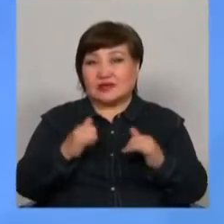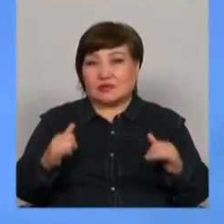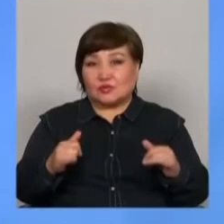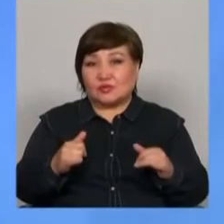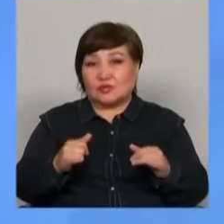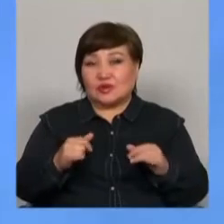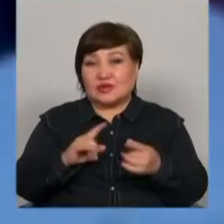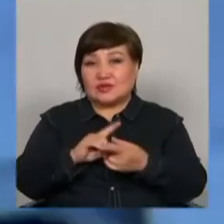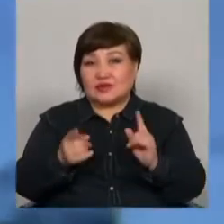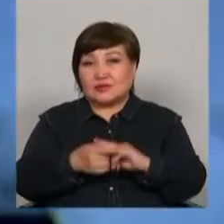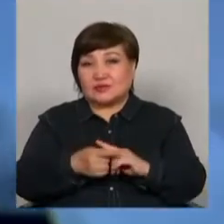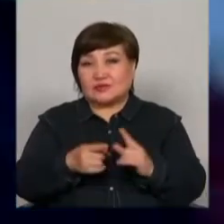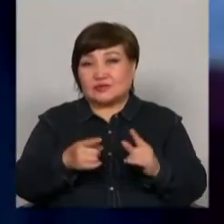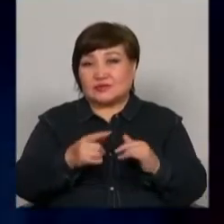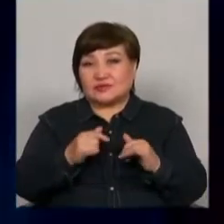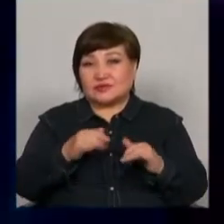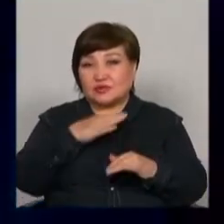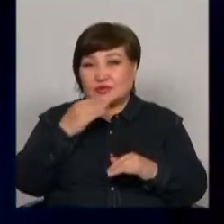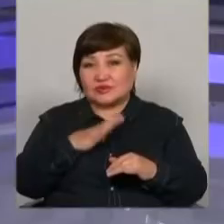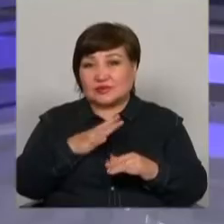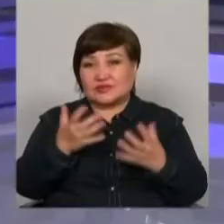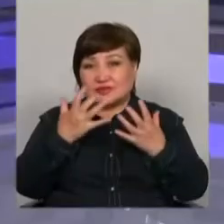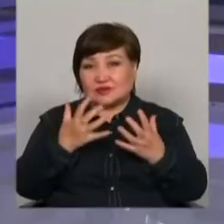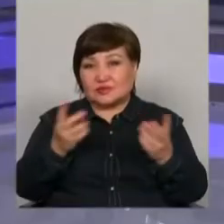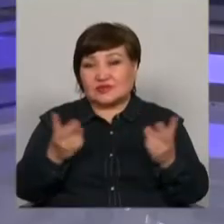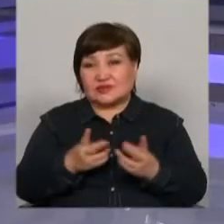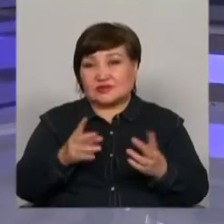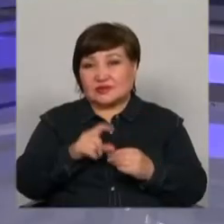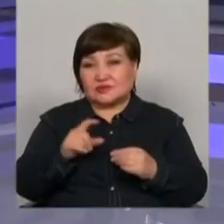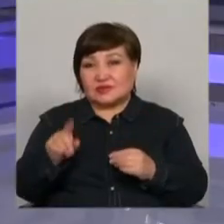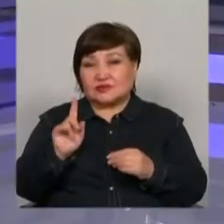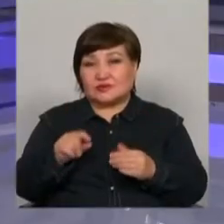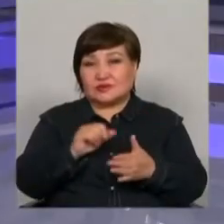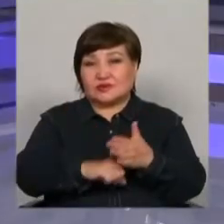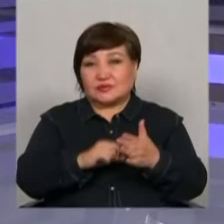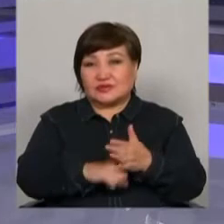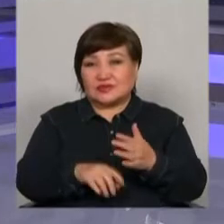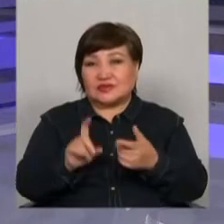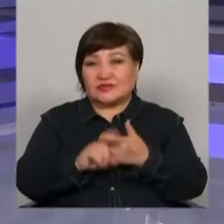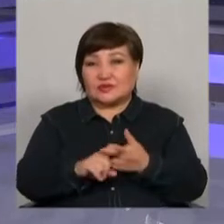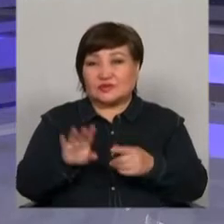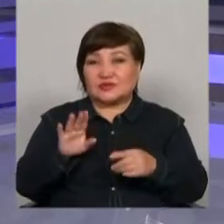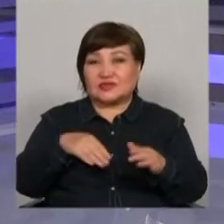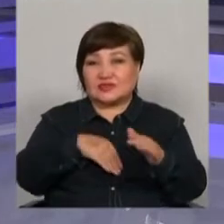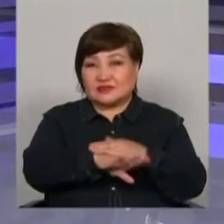тоқтатпаса, біз де өзіміз дамуымызды тоқтатпауымыз керек. Адамдарда сол себептен вирус